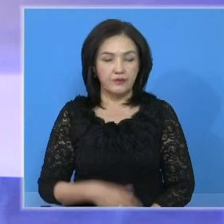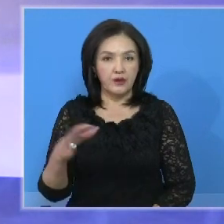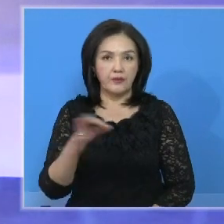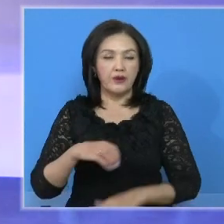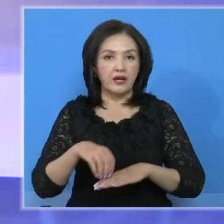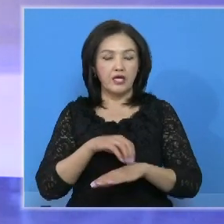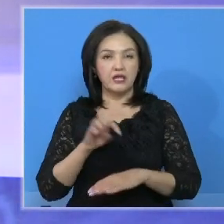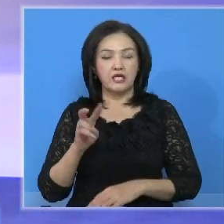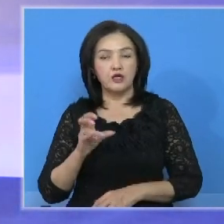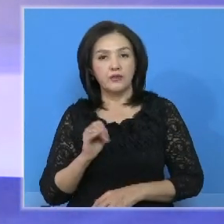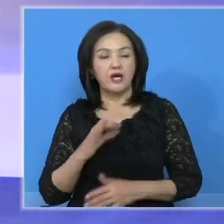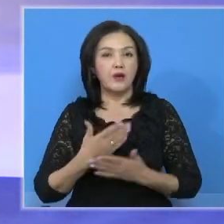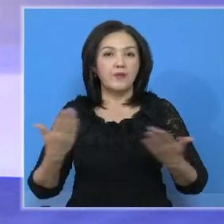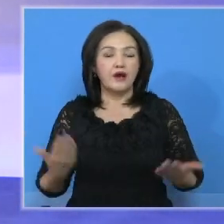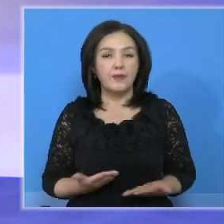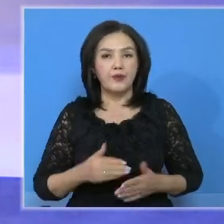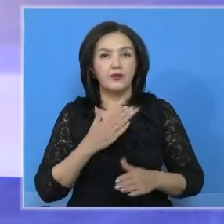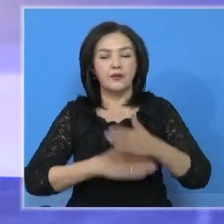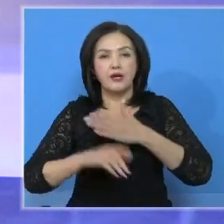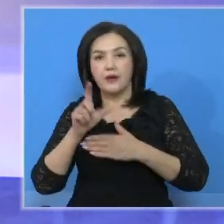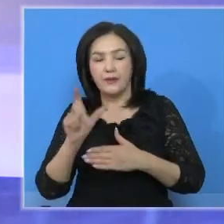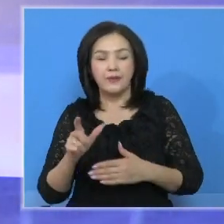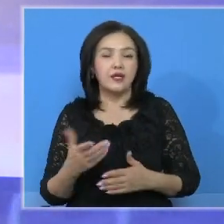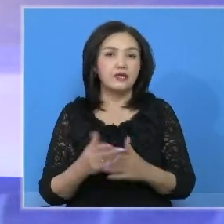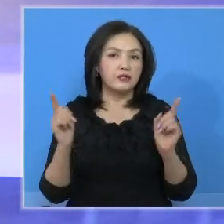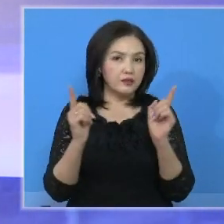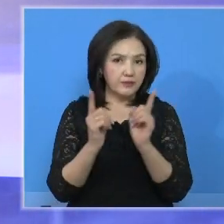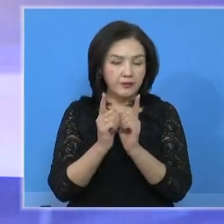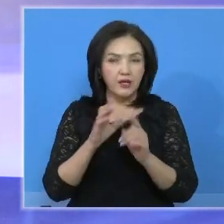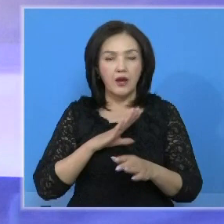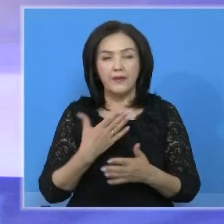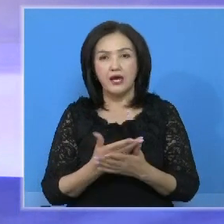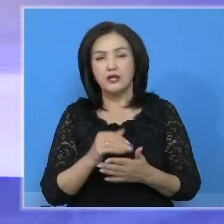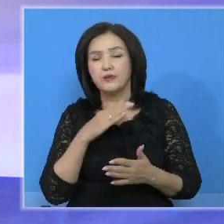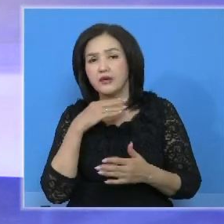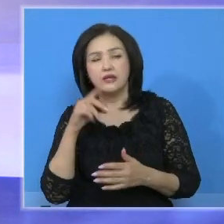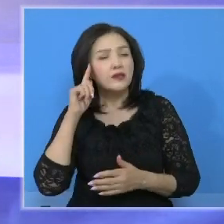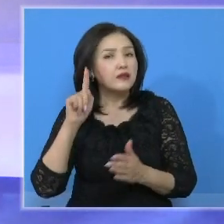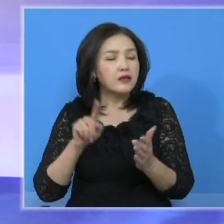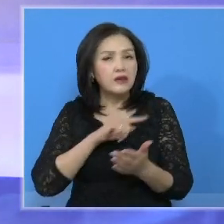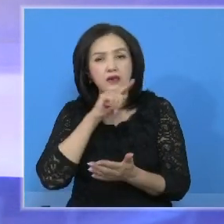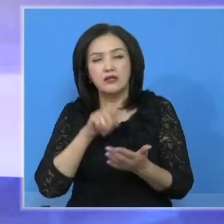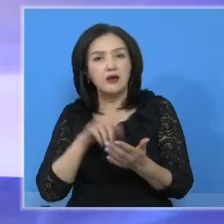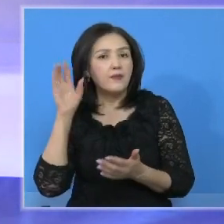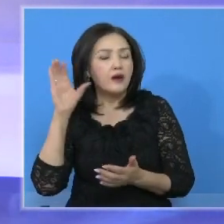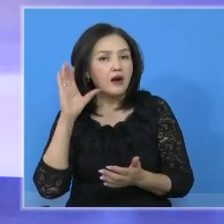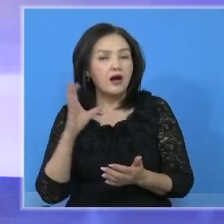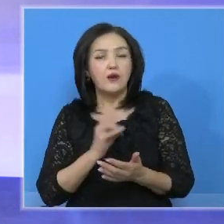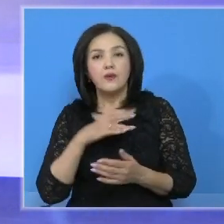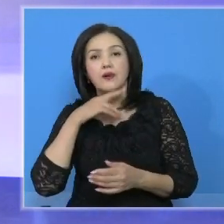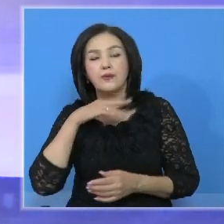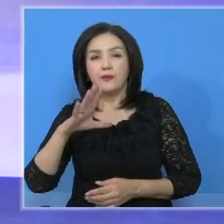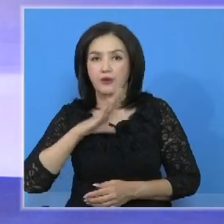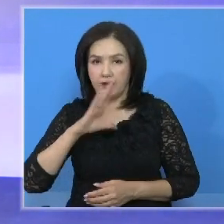Облыс әкімі Ералы Тоғжанов өңірдегі мүмкіндігі шектеулі жандармен кездесті. Олардың талап тілектерін тыңдап, көтерілген мәселелер